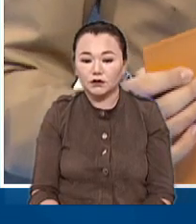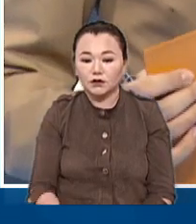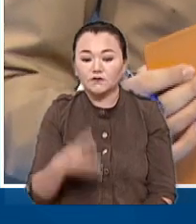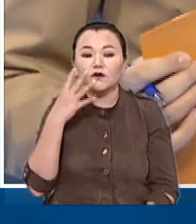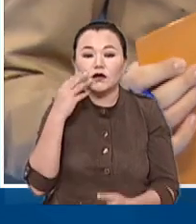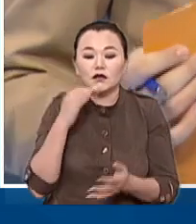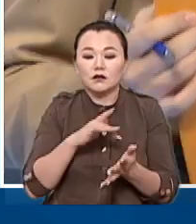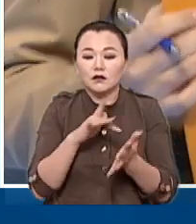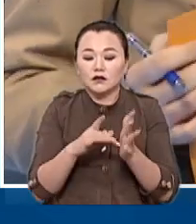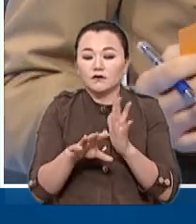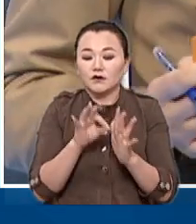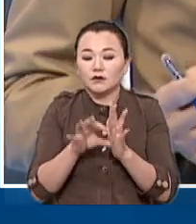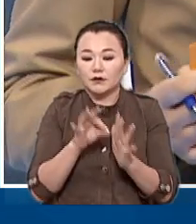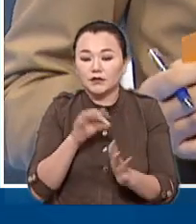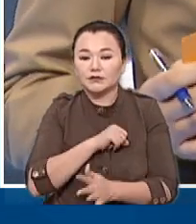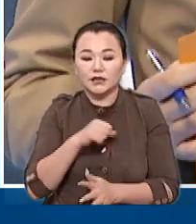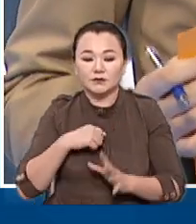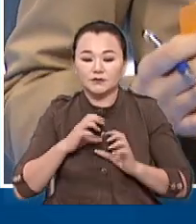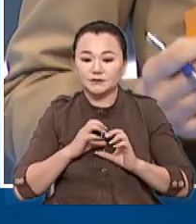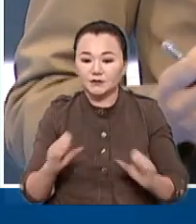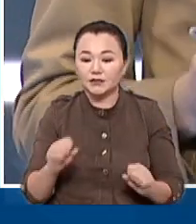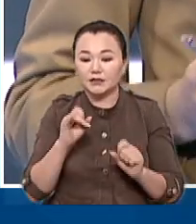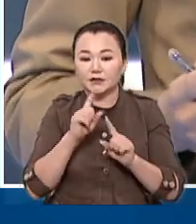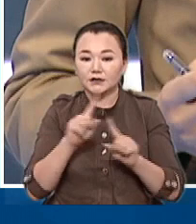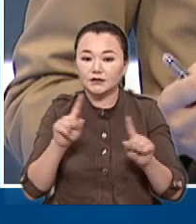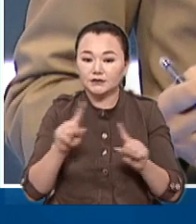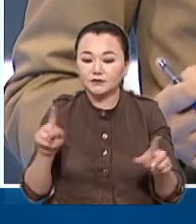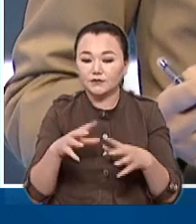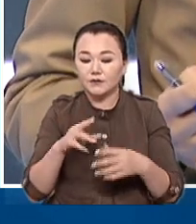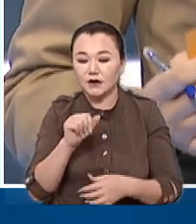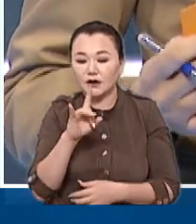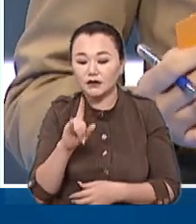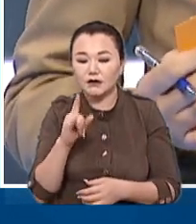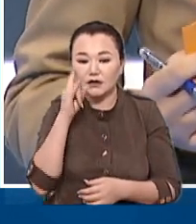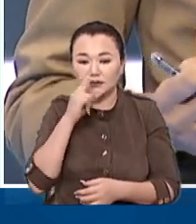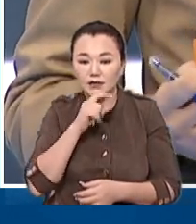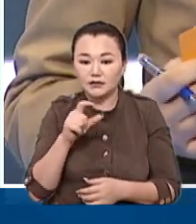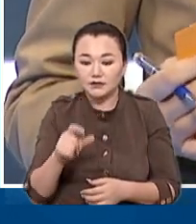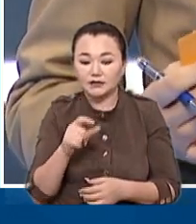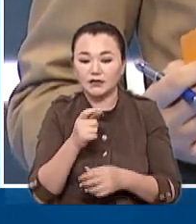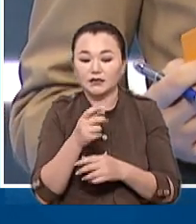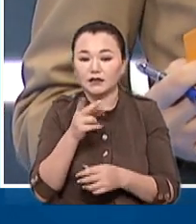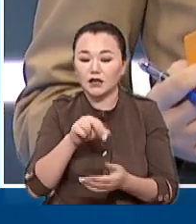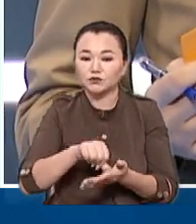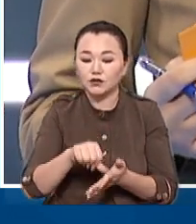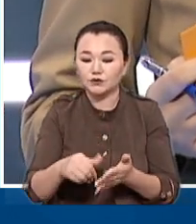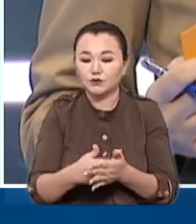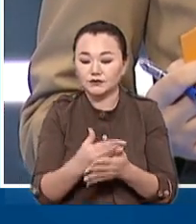В Алматы выбирают самые смелые и креативные пары Казахстана. Кастинг для участия в